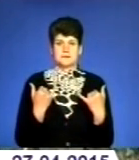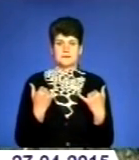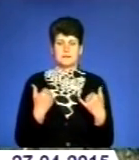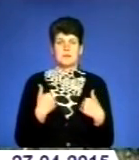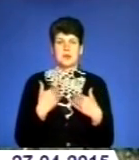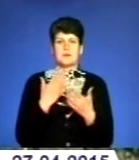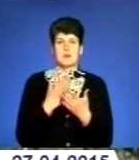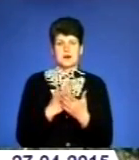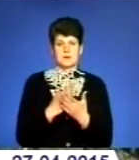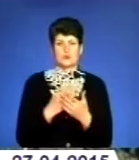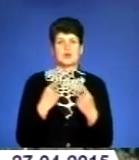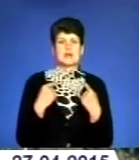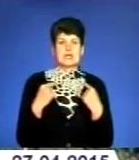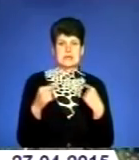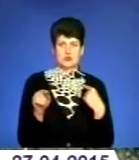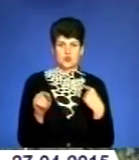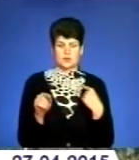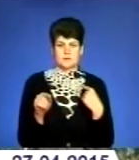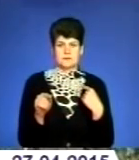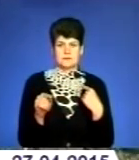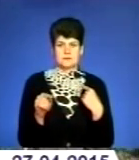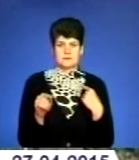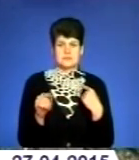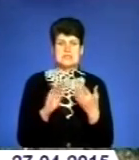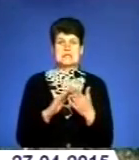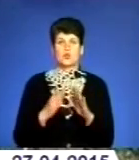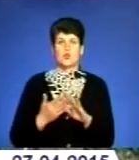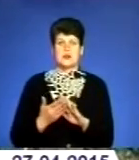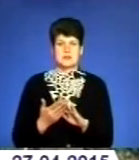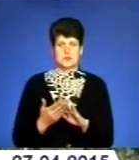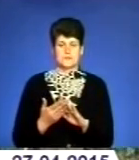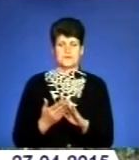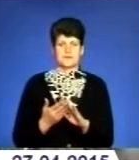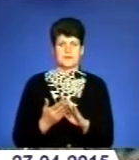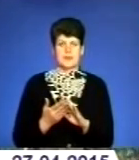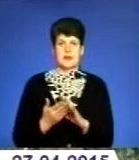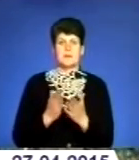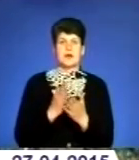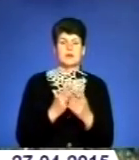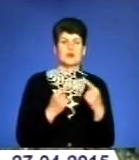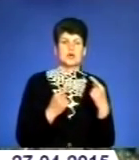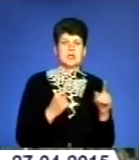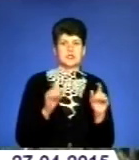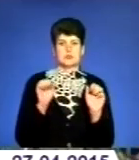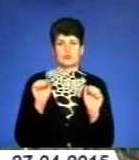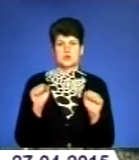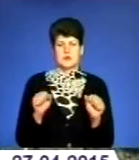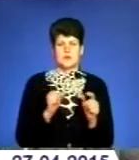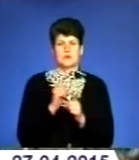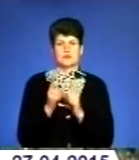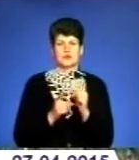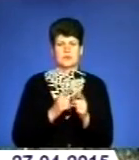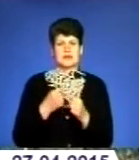ми маємо іншу ситуацію маємо інші можливості пересвідомити дуже